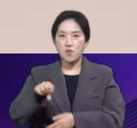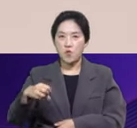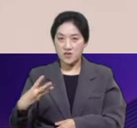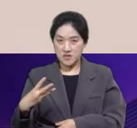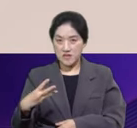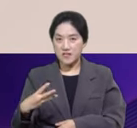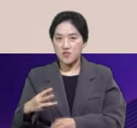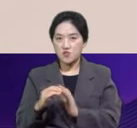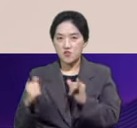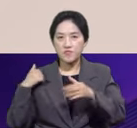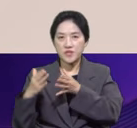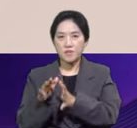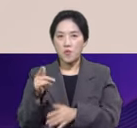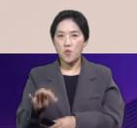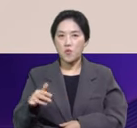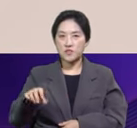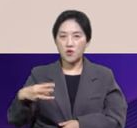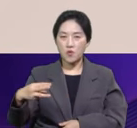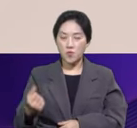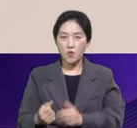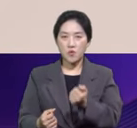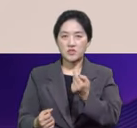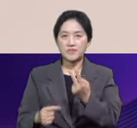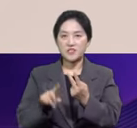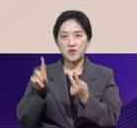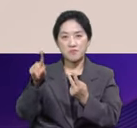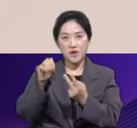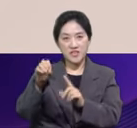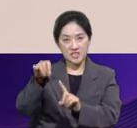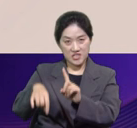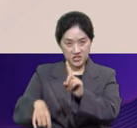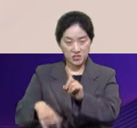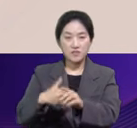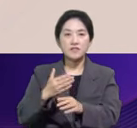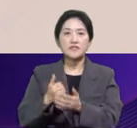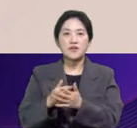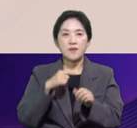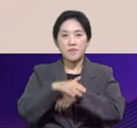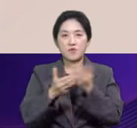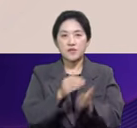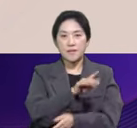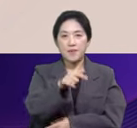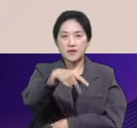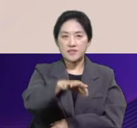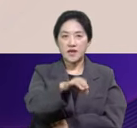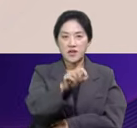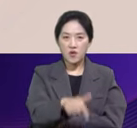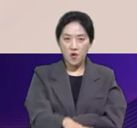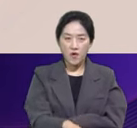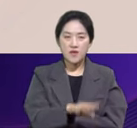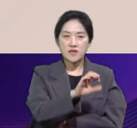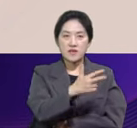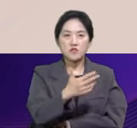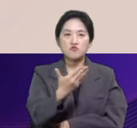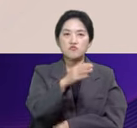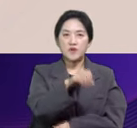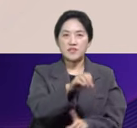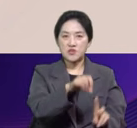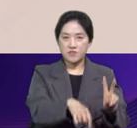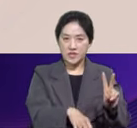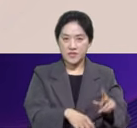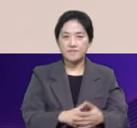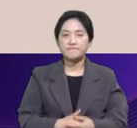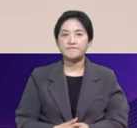을도 보시죠. 국민의힘 홍철 후보가 52.1%로 현재 1위, 민주당 박상혁 후보는 47.9%로 현재